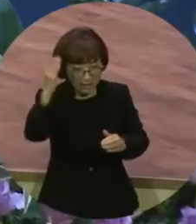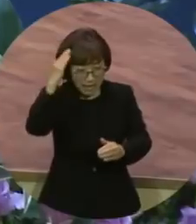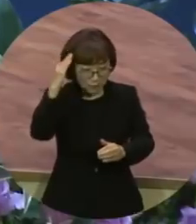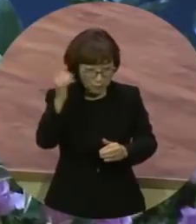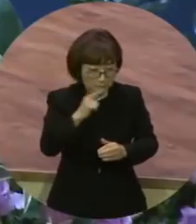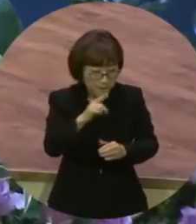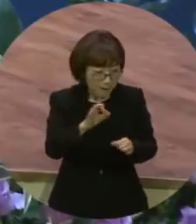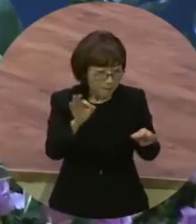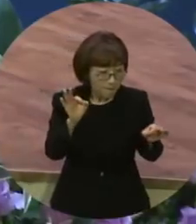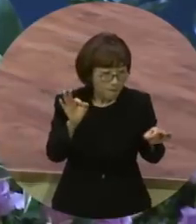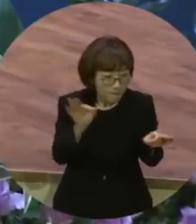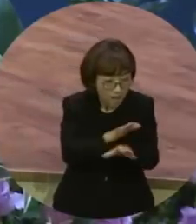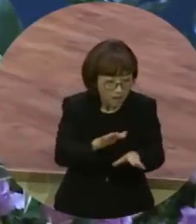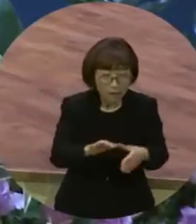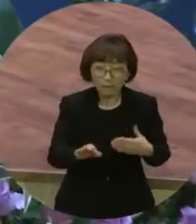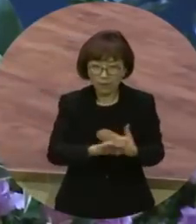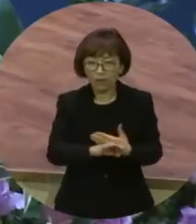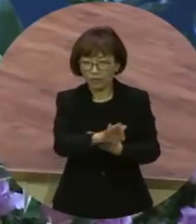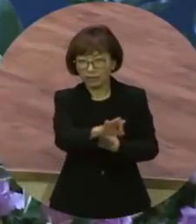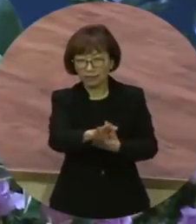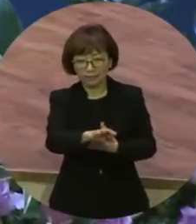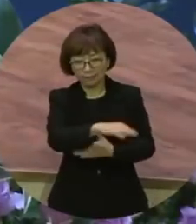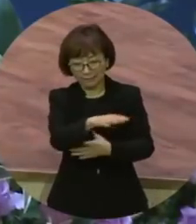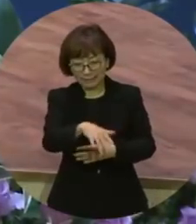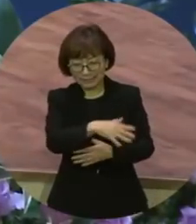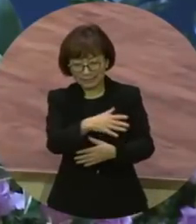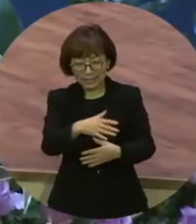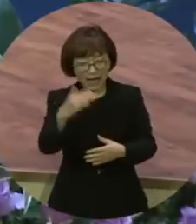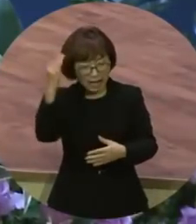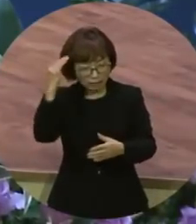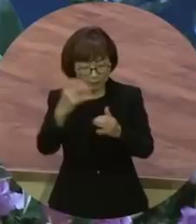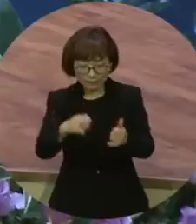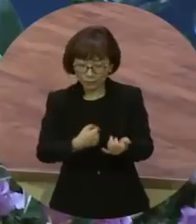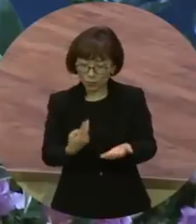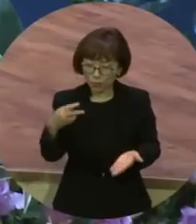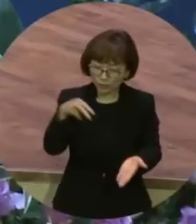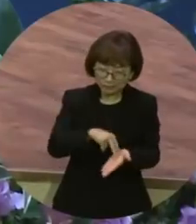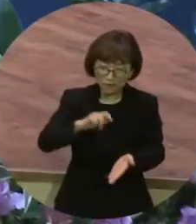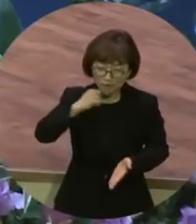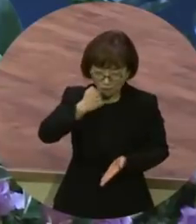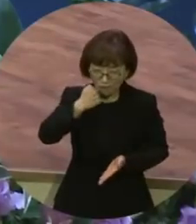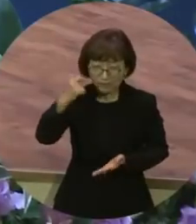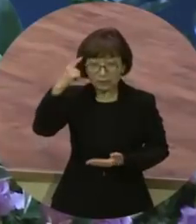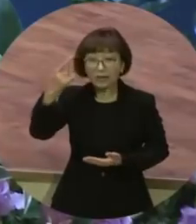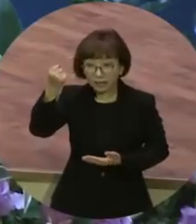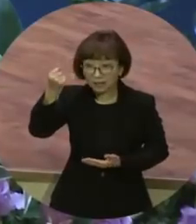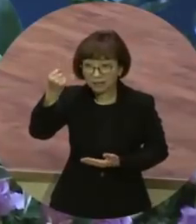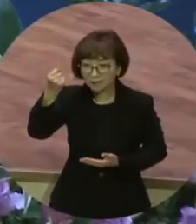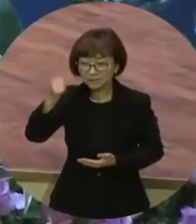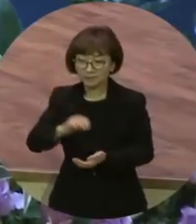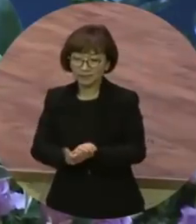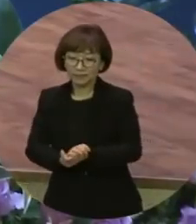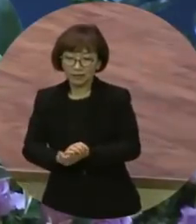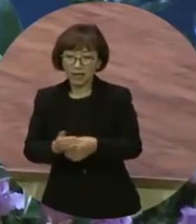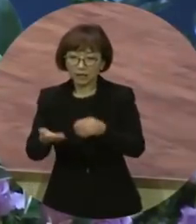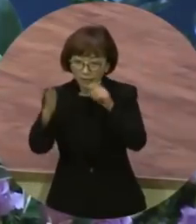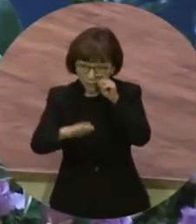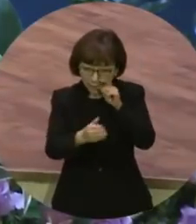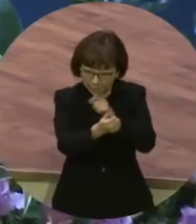의지를 꺾을 수 있다고 판단해서 아주 강하게 탄압을 했습니다. 그 중에 이 한글을